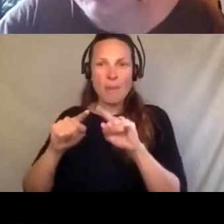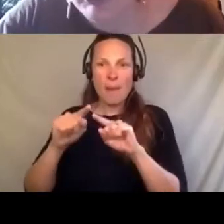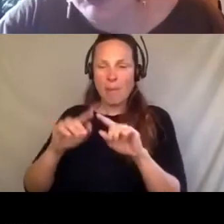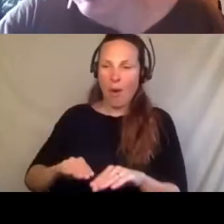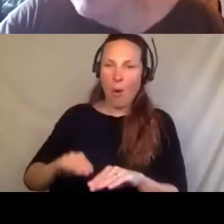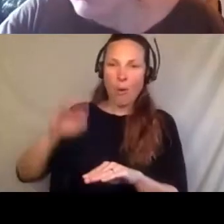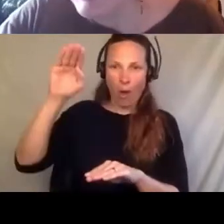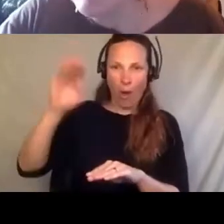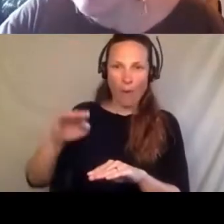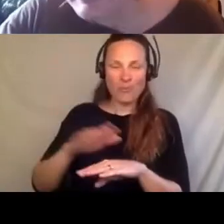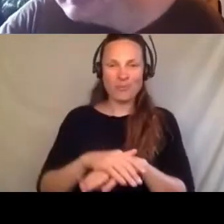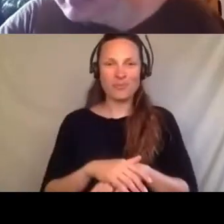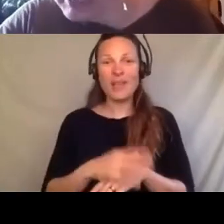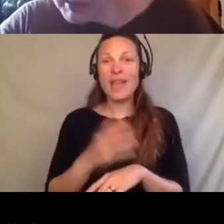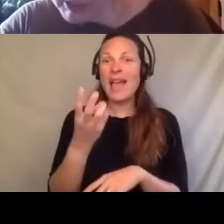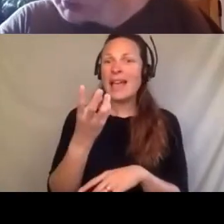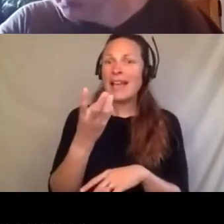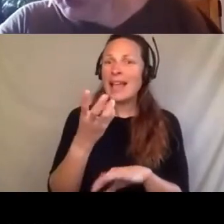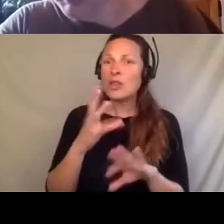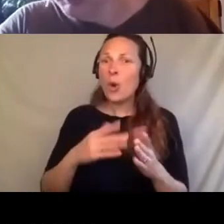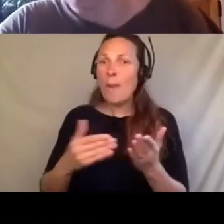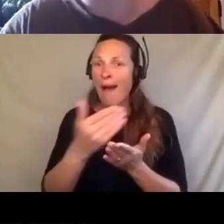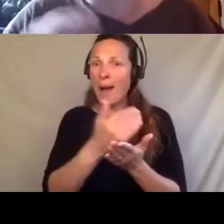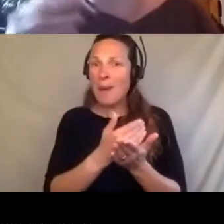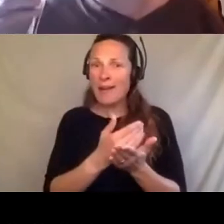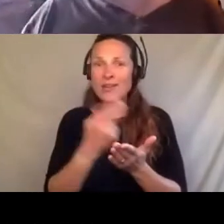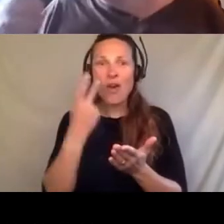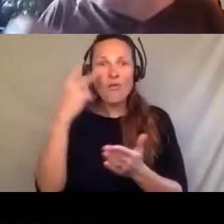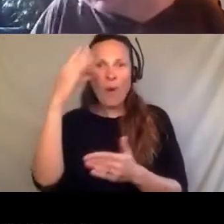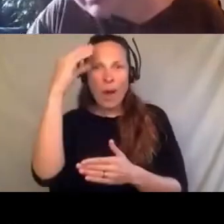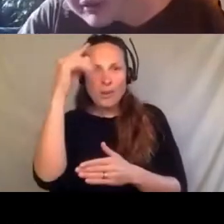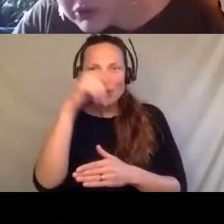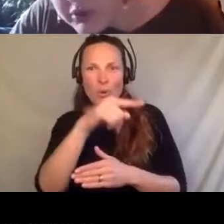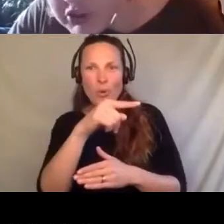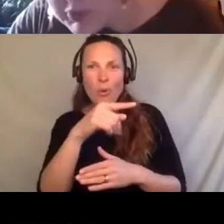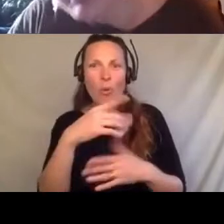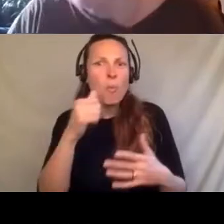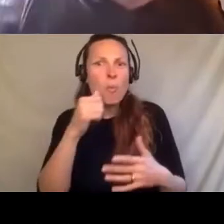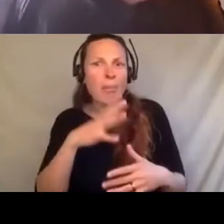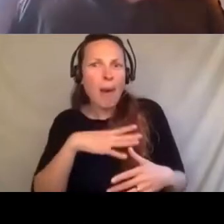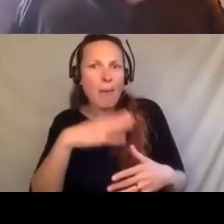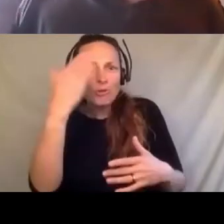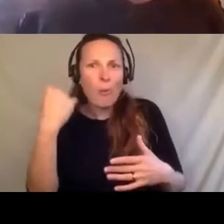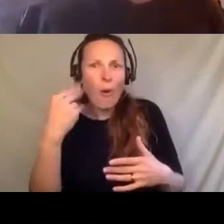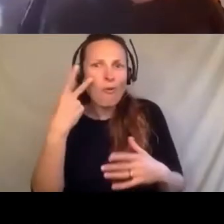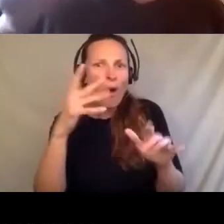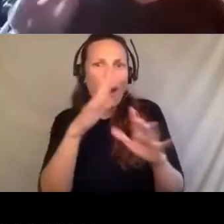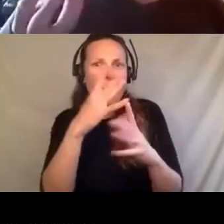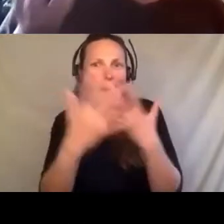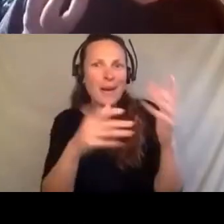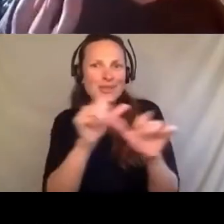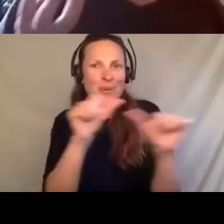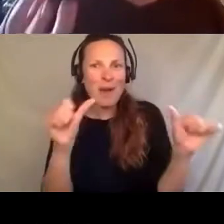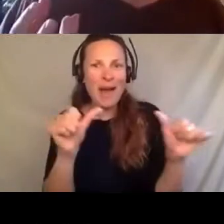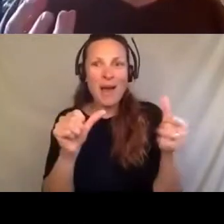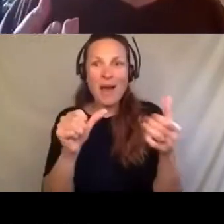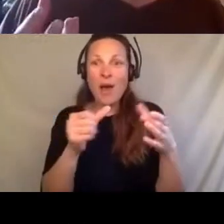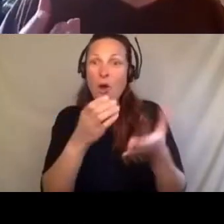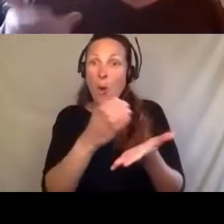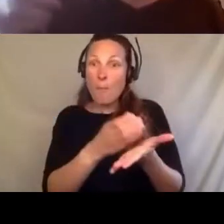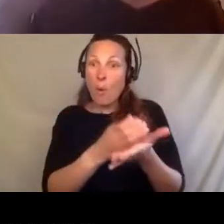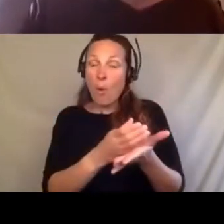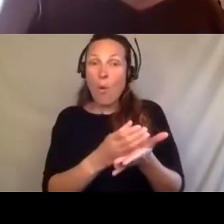si vous voulez recueillir vos graines, bien ici, dans l'image, on voit le petit monsieur, ou la petite personne, là, je ne sais pas qui, a pris un pot en